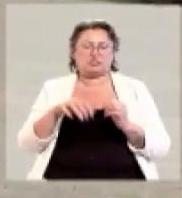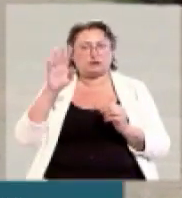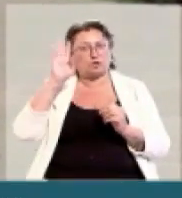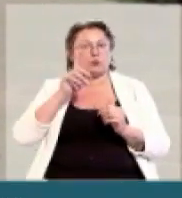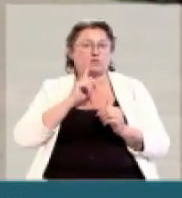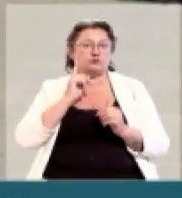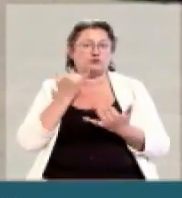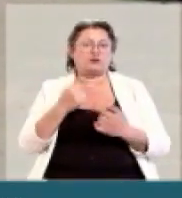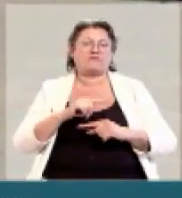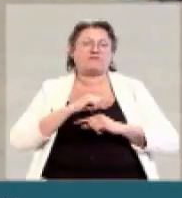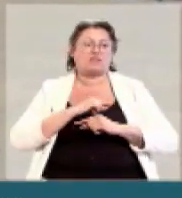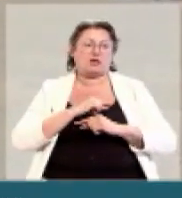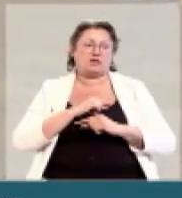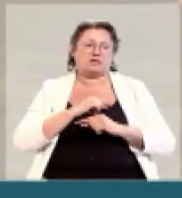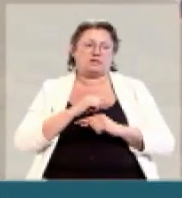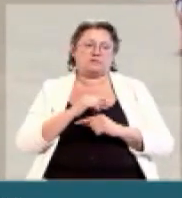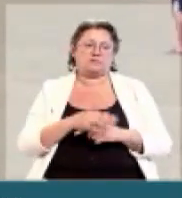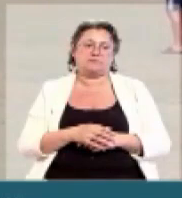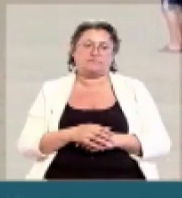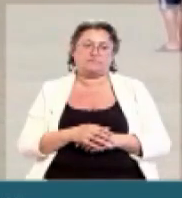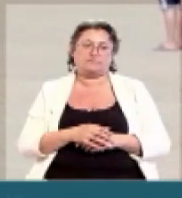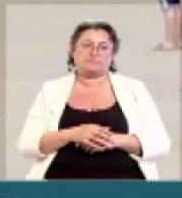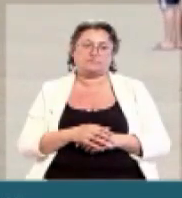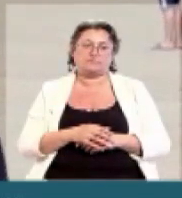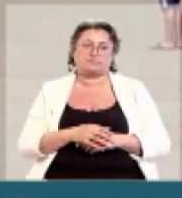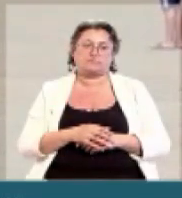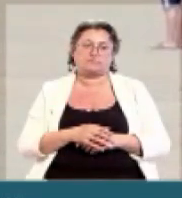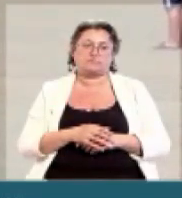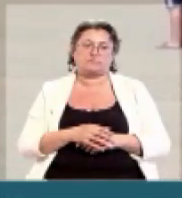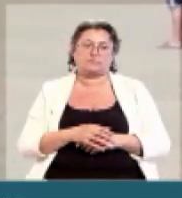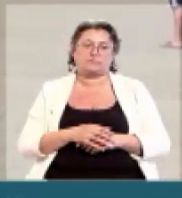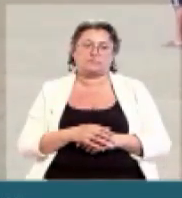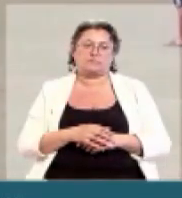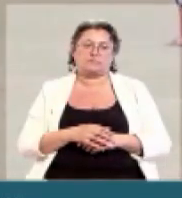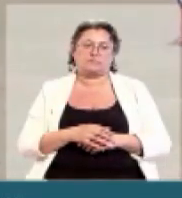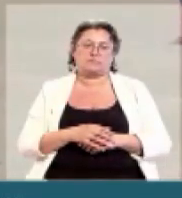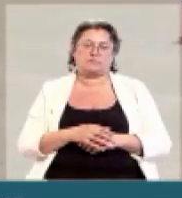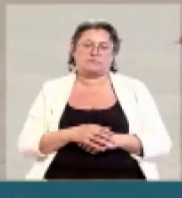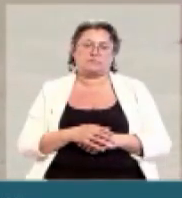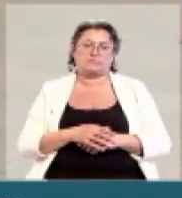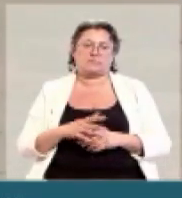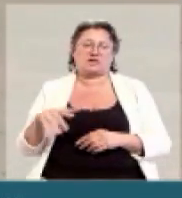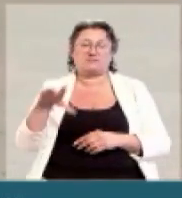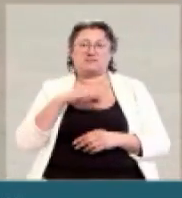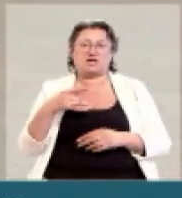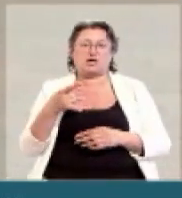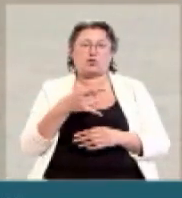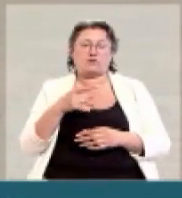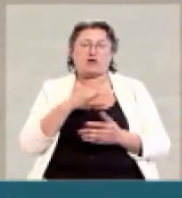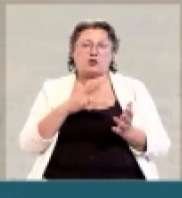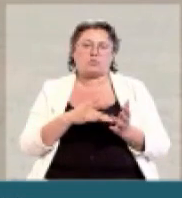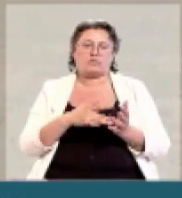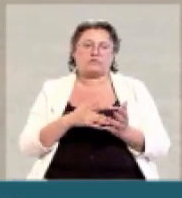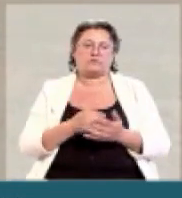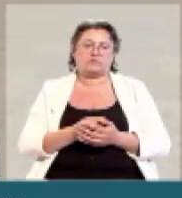юношей сегодня финальные бои. Нам с Кустанайской области, с регионов, городов и районов